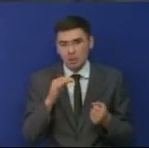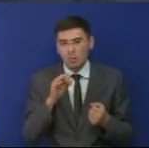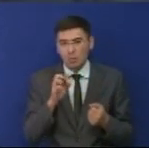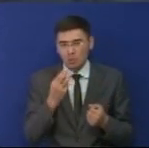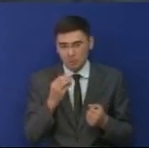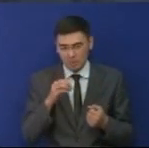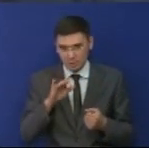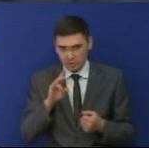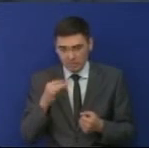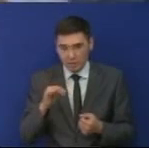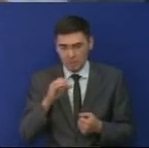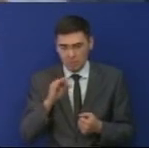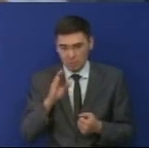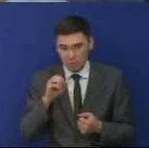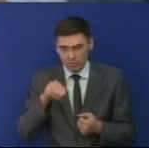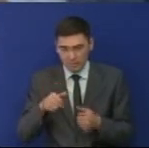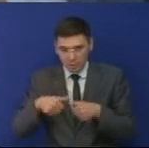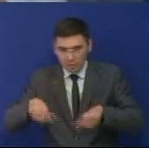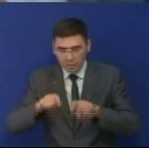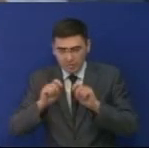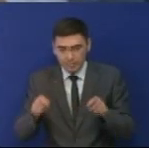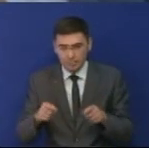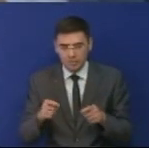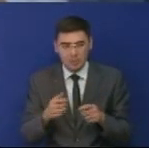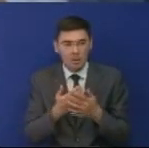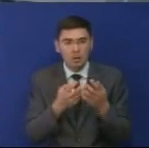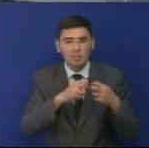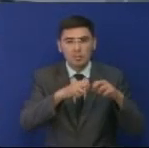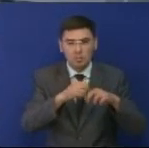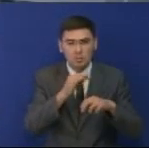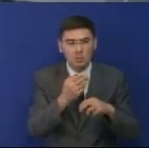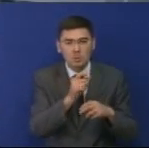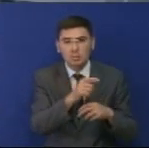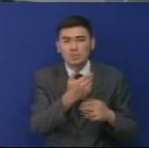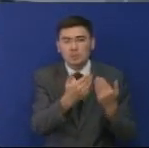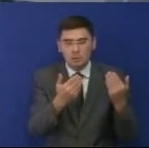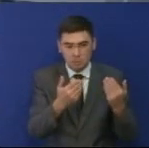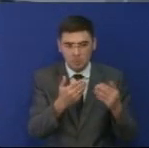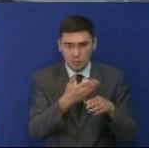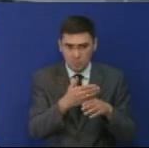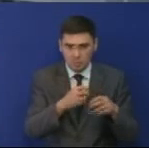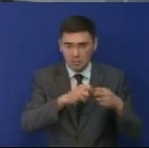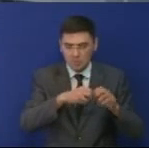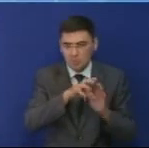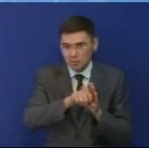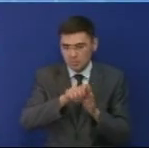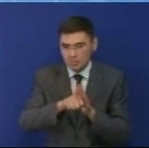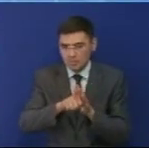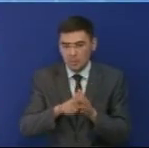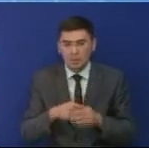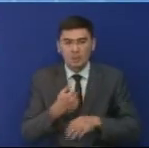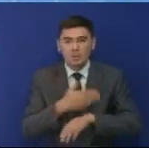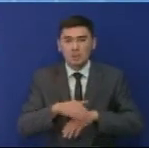Политика направлена на сближение с народом. Стали решаться многие актуальные социальные проблемы казахстанцев. Адресную социальную помощь